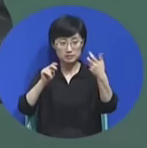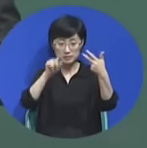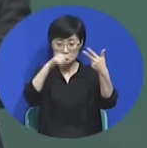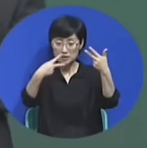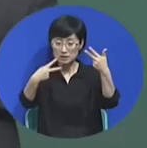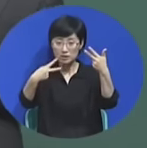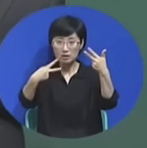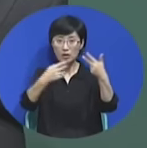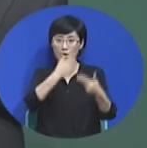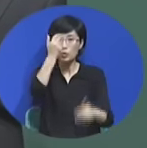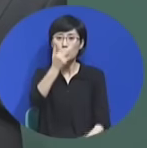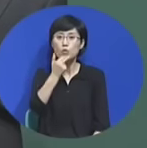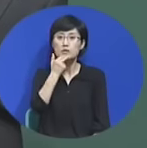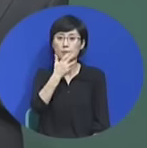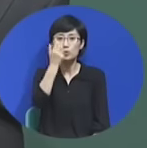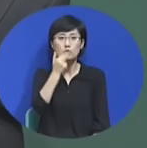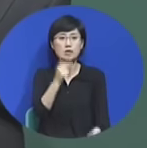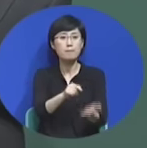들어가죠